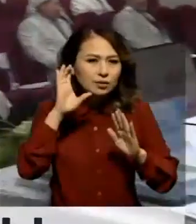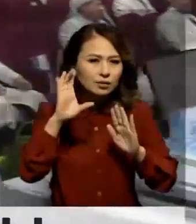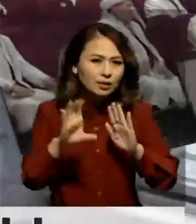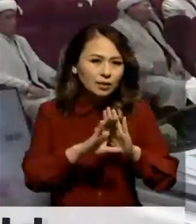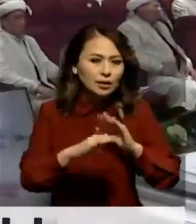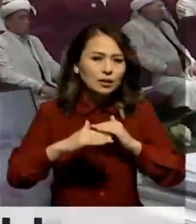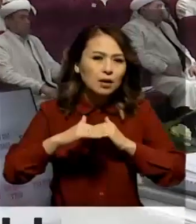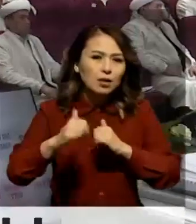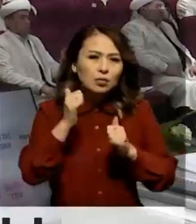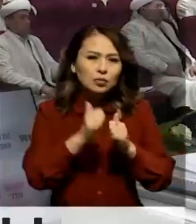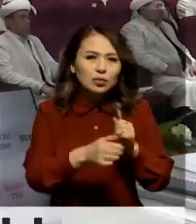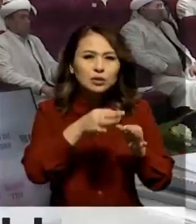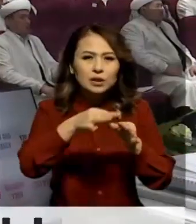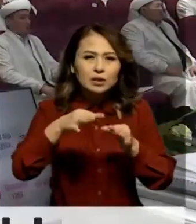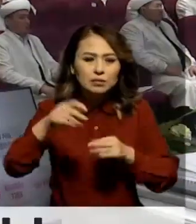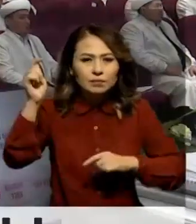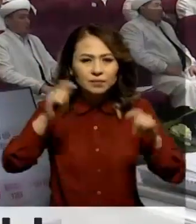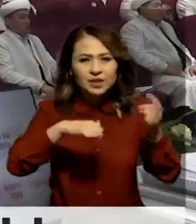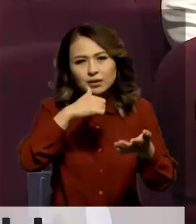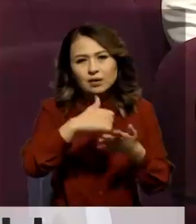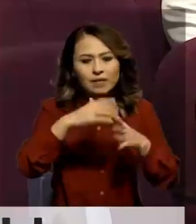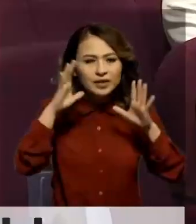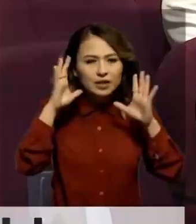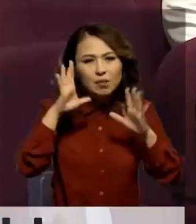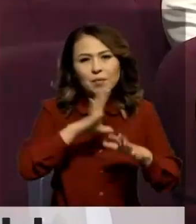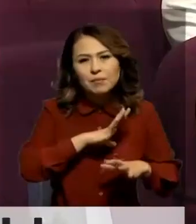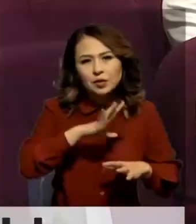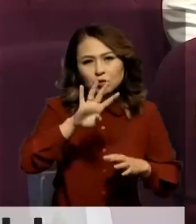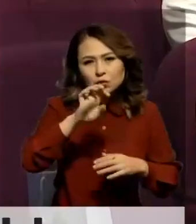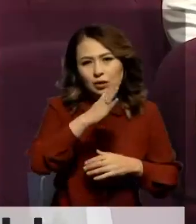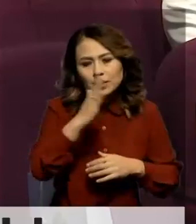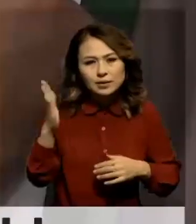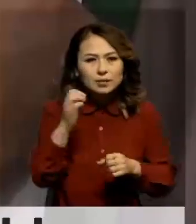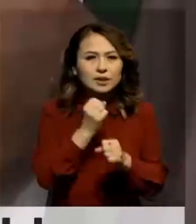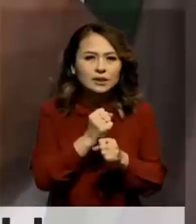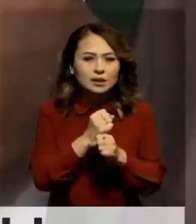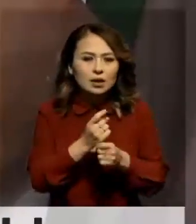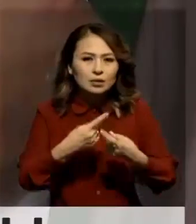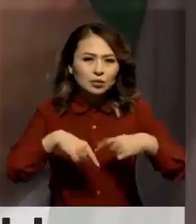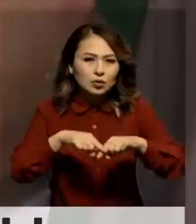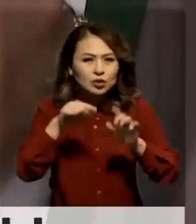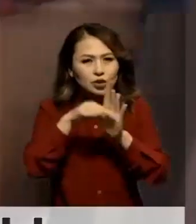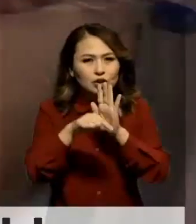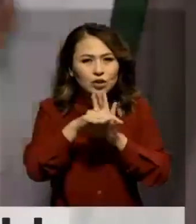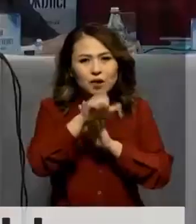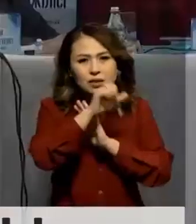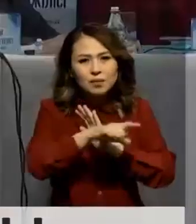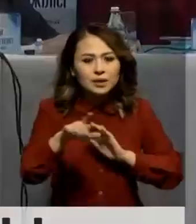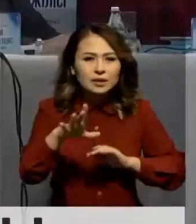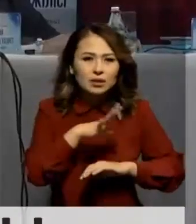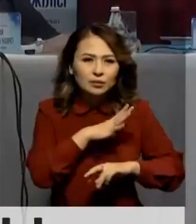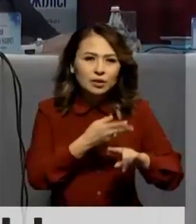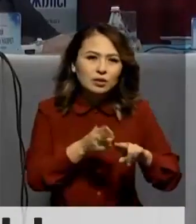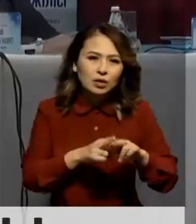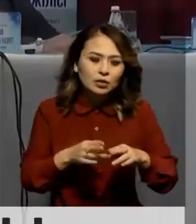нәтижесін тыңдады. Елдің әр өңірінен келген бас имамдар биыл 400-ден астам игі іс-шара өткізілгенін айтты. Соның ішінде ел азаматтарын